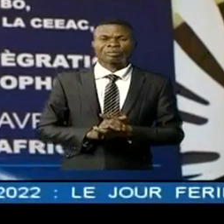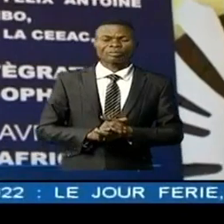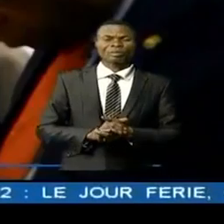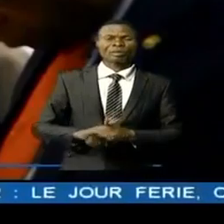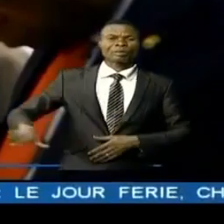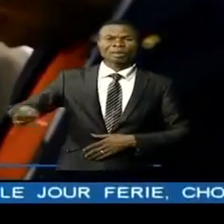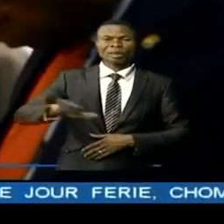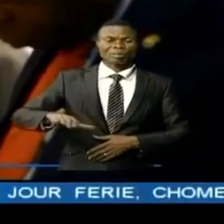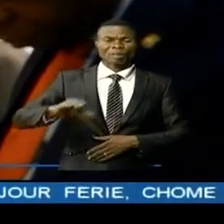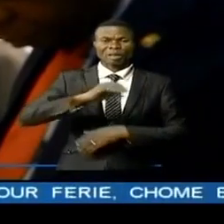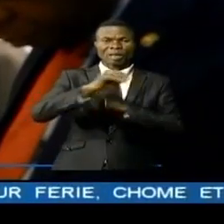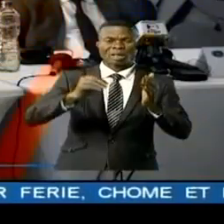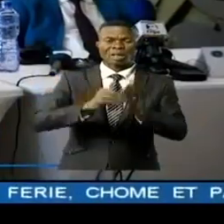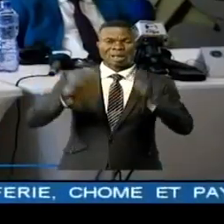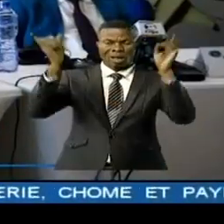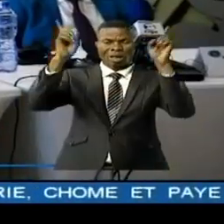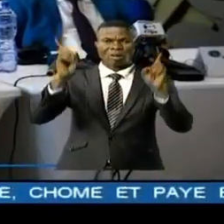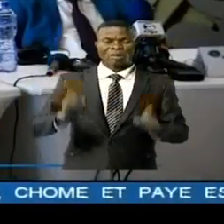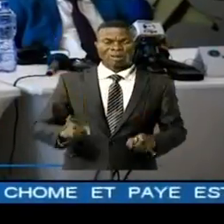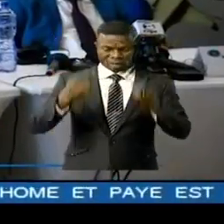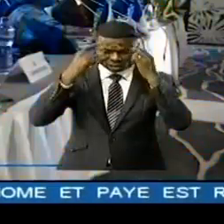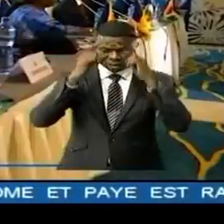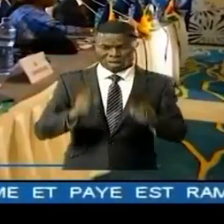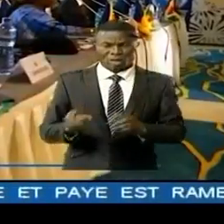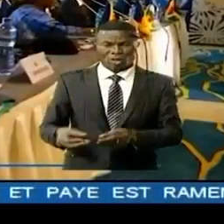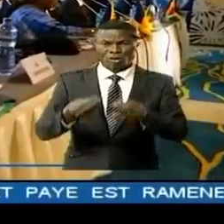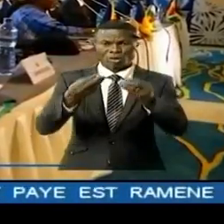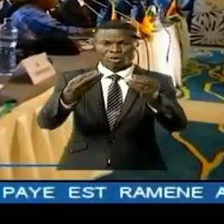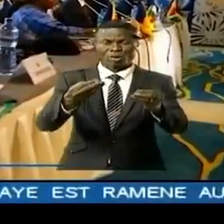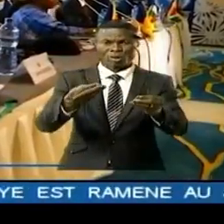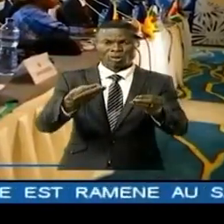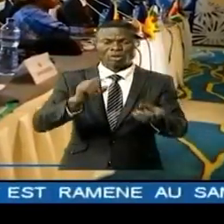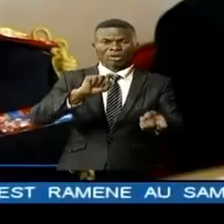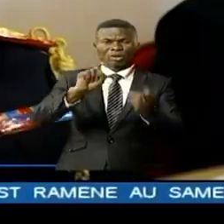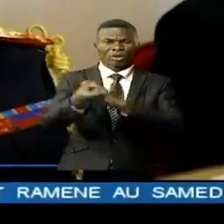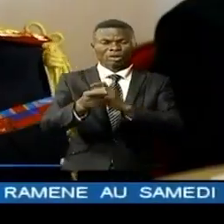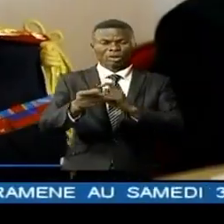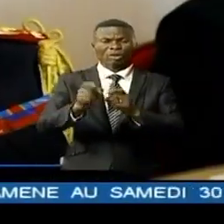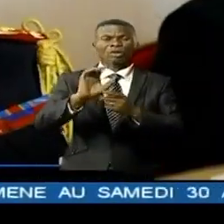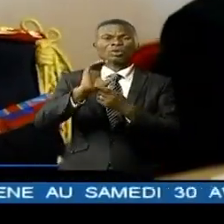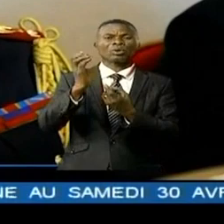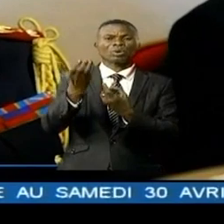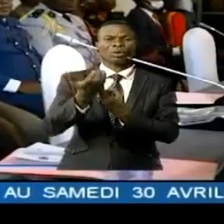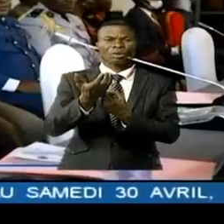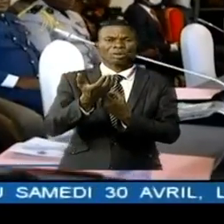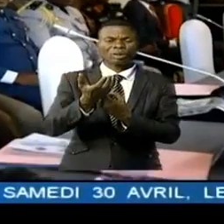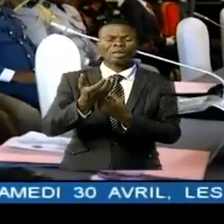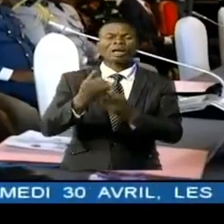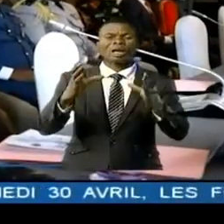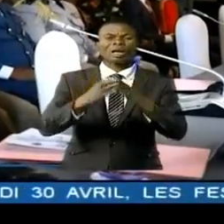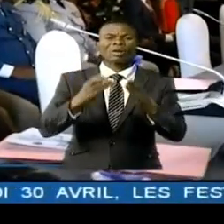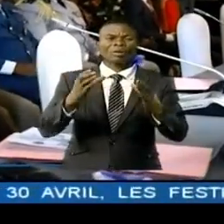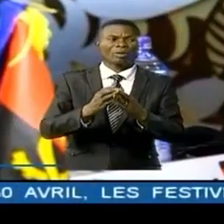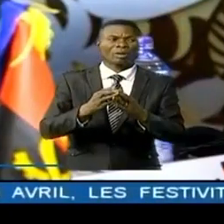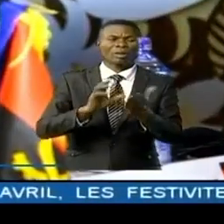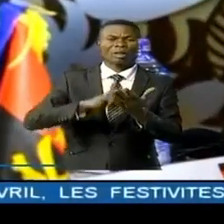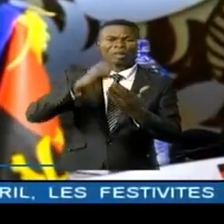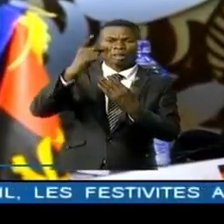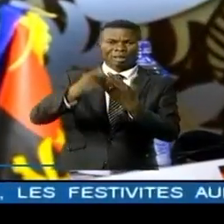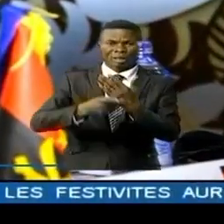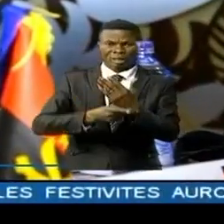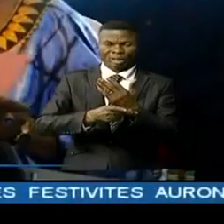est déterminé à mettre en oeuvre sa réforme structurelle avec à la clé le plan régional